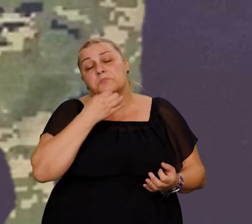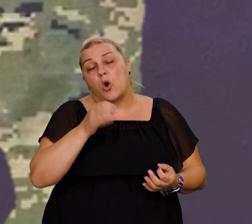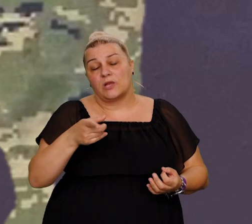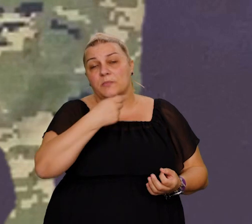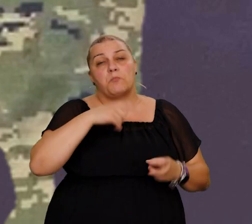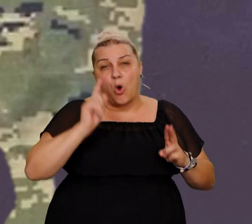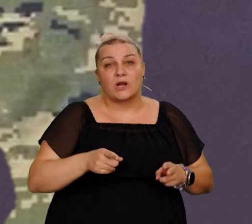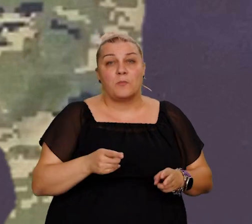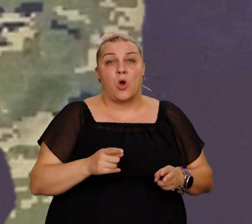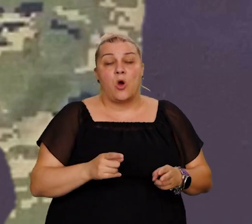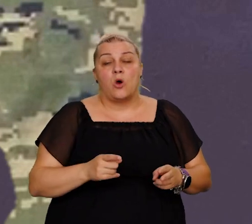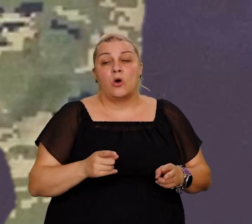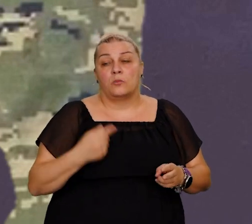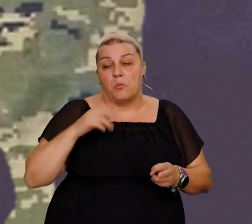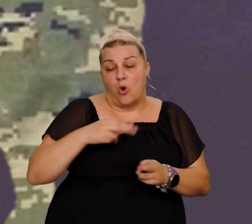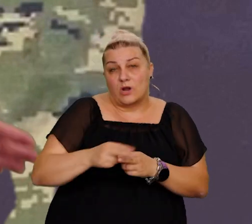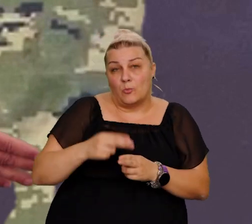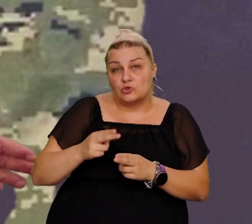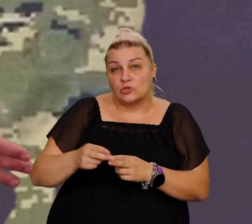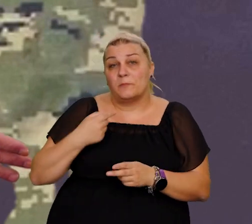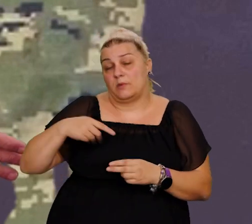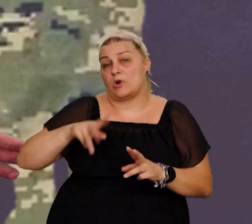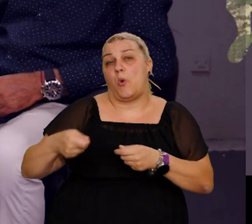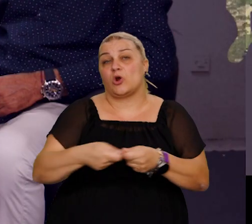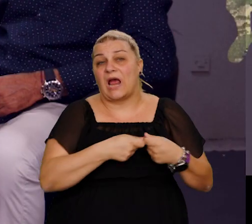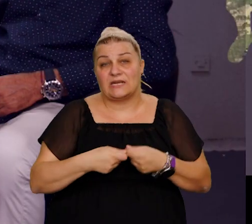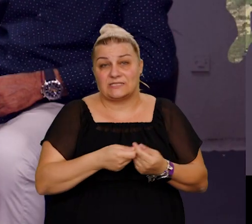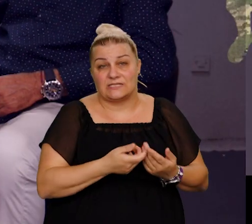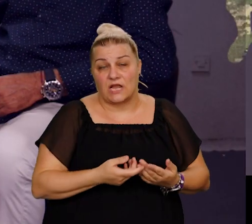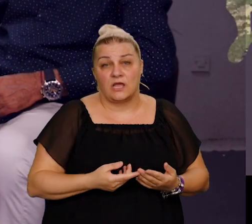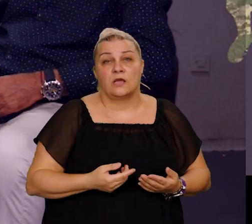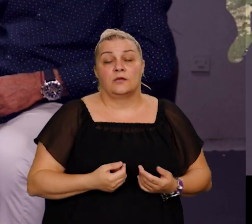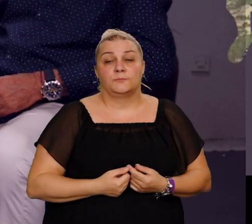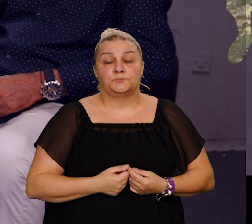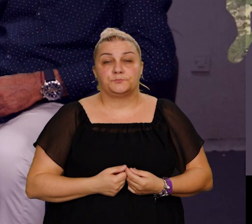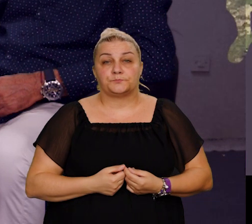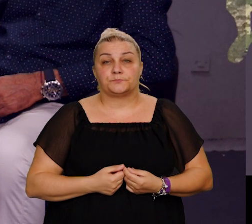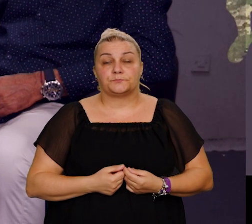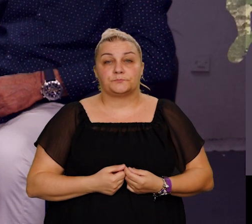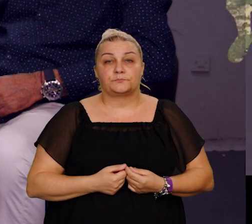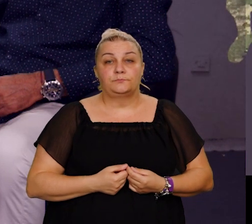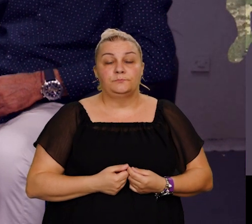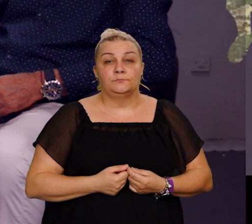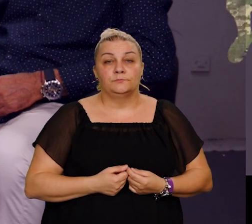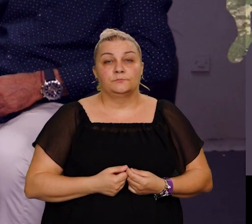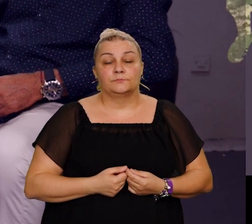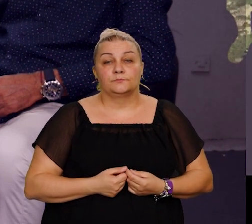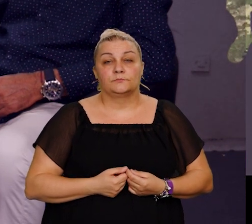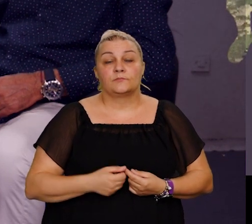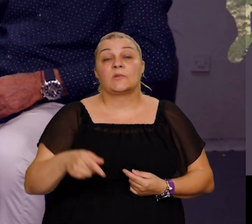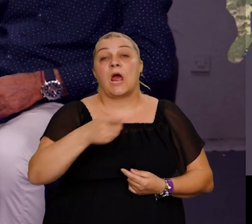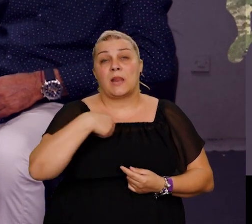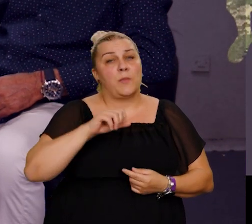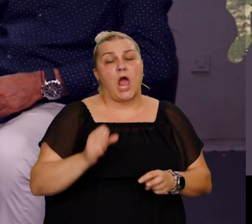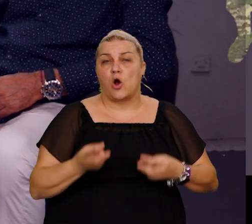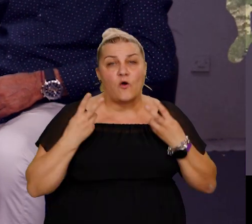i ako ne može neko drugi, samo nek nam kaže da ne može, onda ćemo se mi organizirati. Uvijek očekujemo tog drugog. Tako da, nama